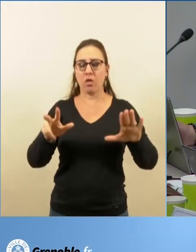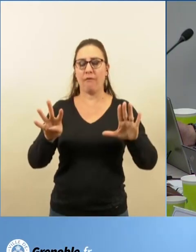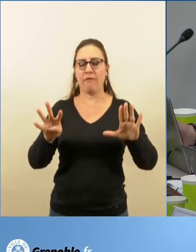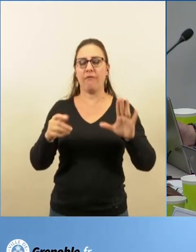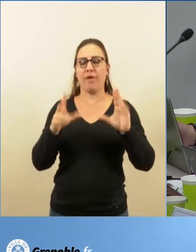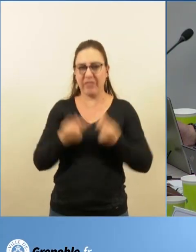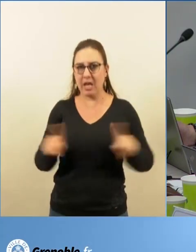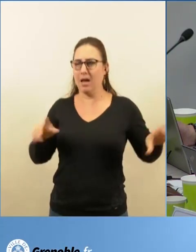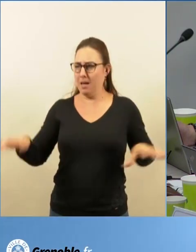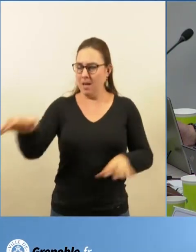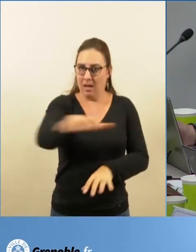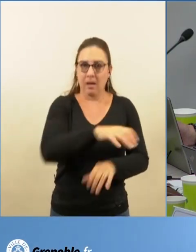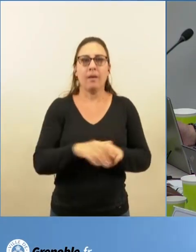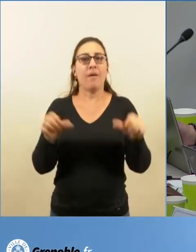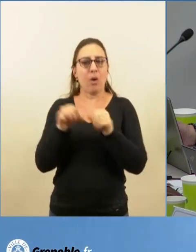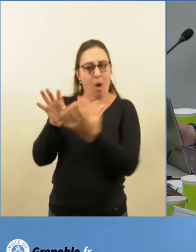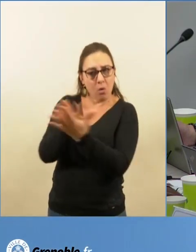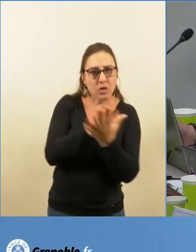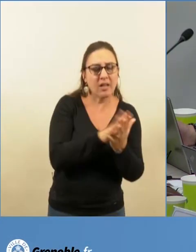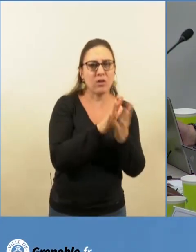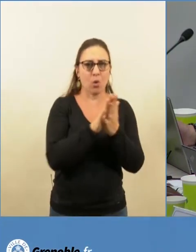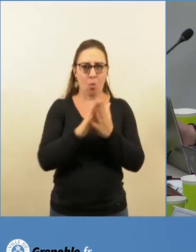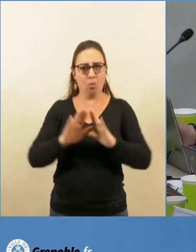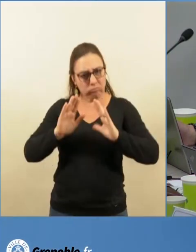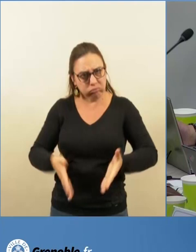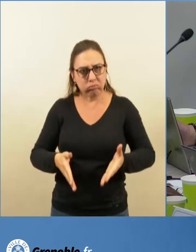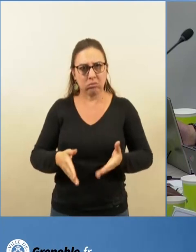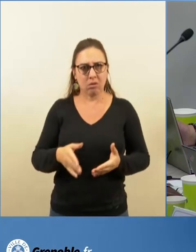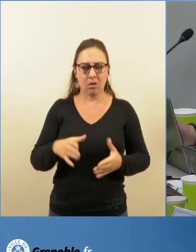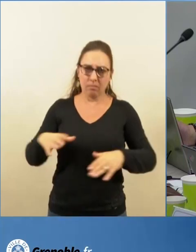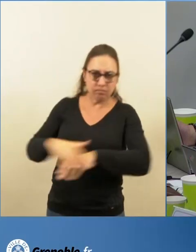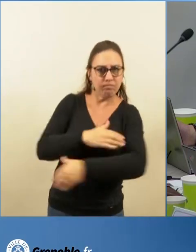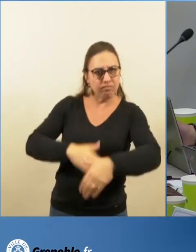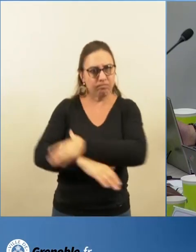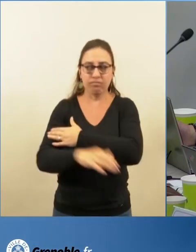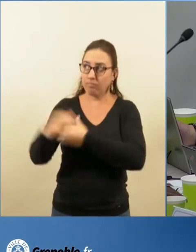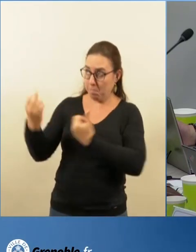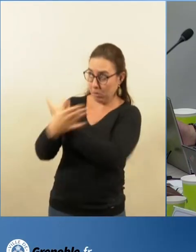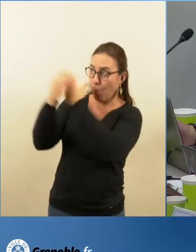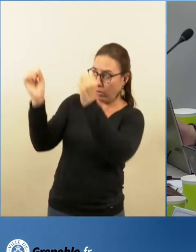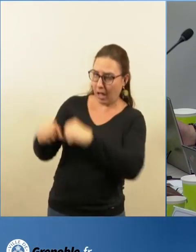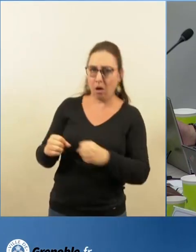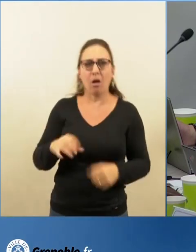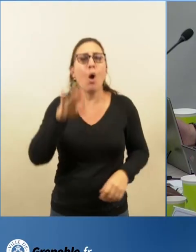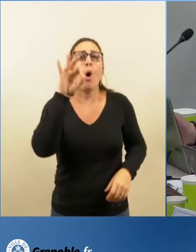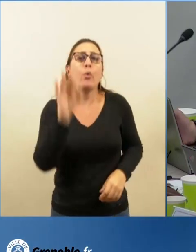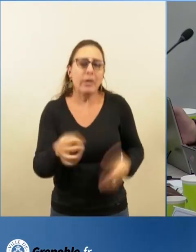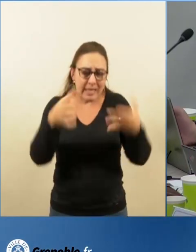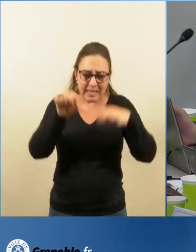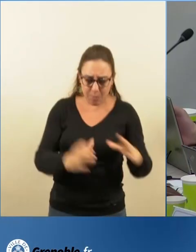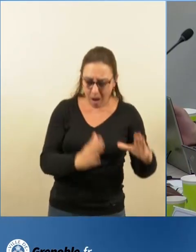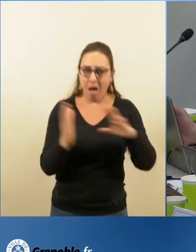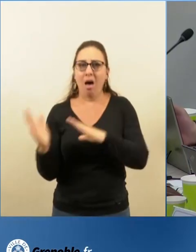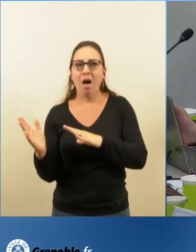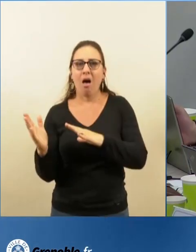en place une convent une concertation volontaire par la métropole de Grenoble alors oui nous démarrons avec 6 mois de retard